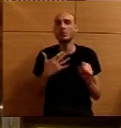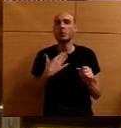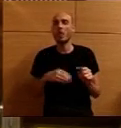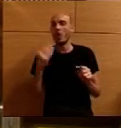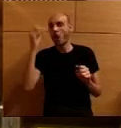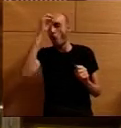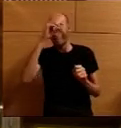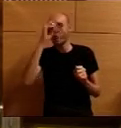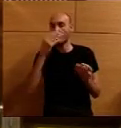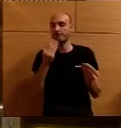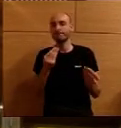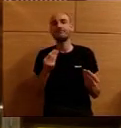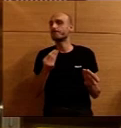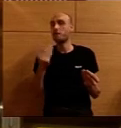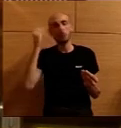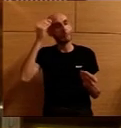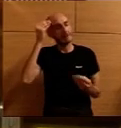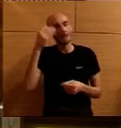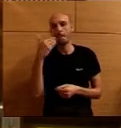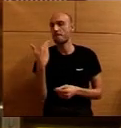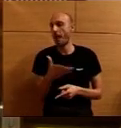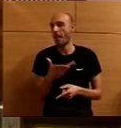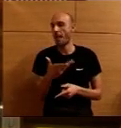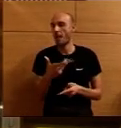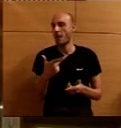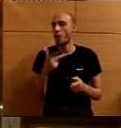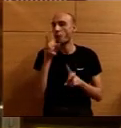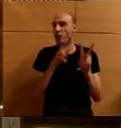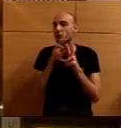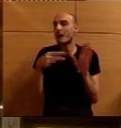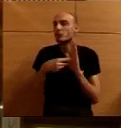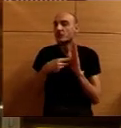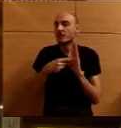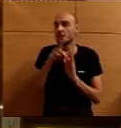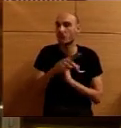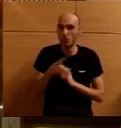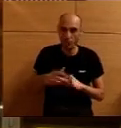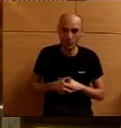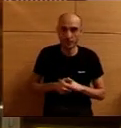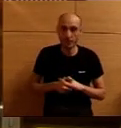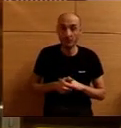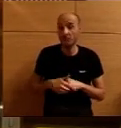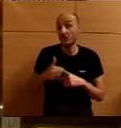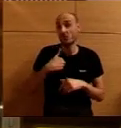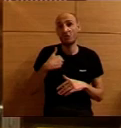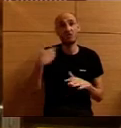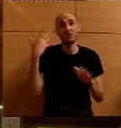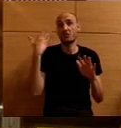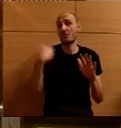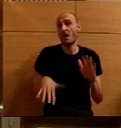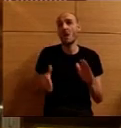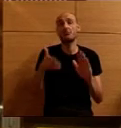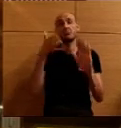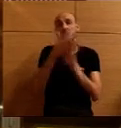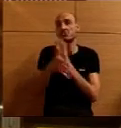deixo ahí perquè nosaltres no podem agarrar i aprovar-ho per els motius que he dit i per els que he estat reiterant en cada una de les